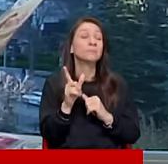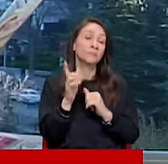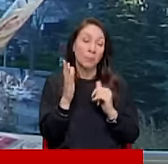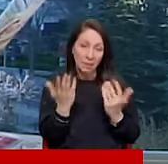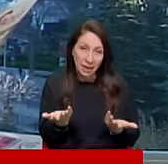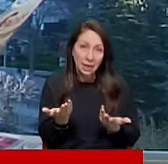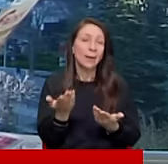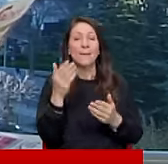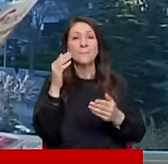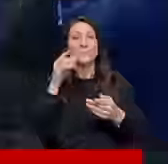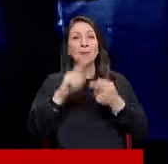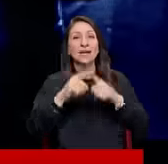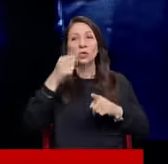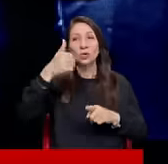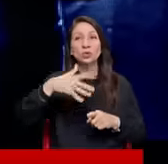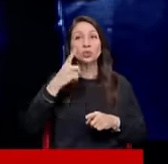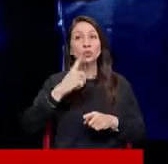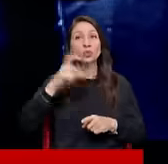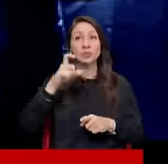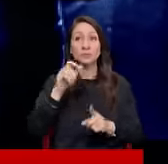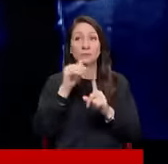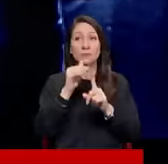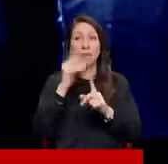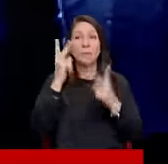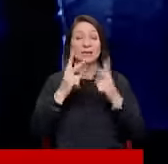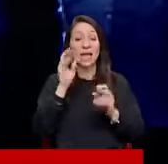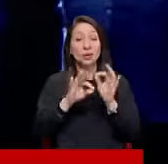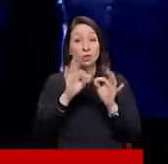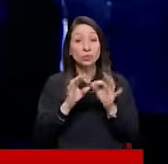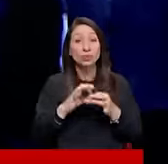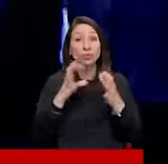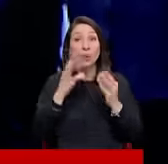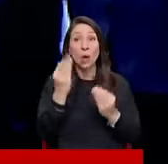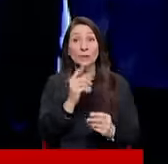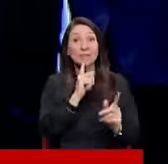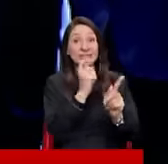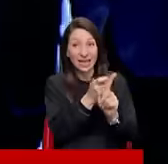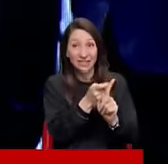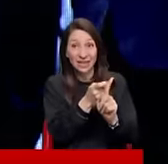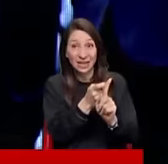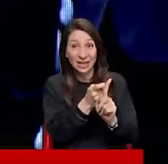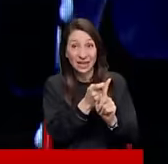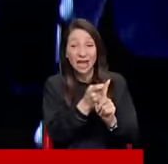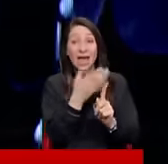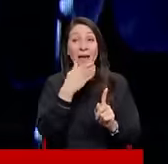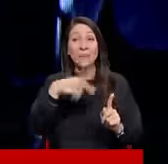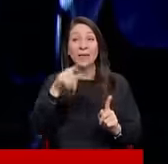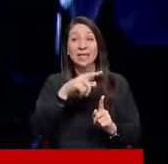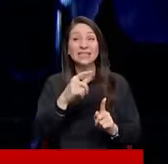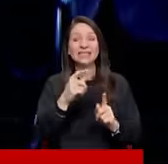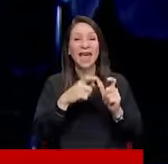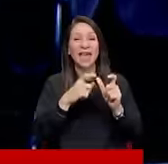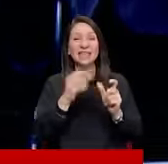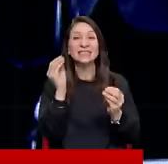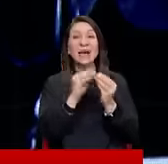Peki parti yöneticileri Cumhurbaşkanı'na ulaşıp bazı ekonomik adımlar atılması teklifinde bulundu. Emekliler için seyyanen